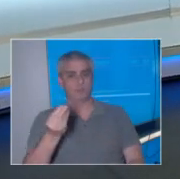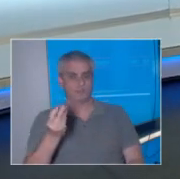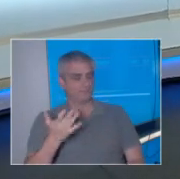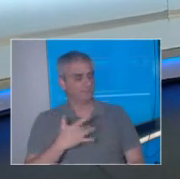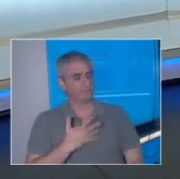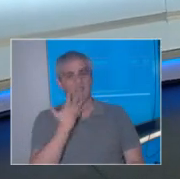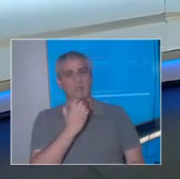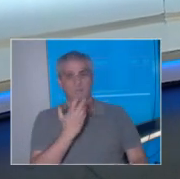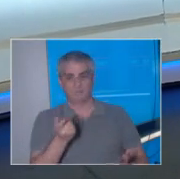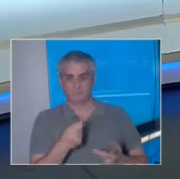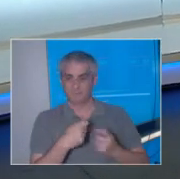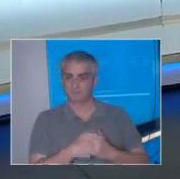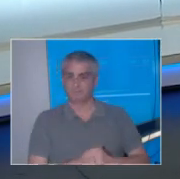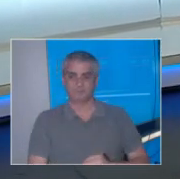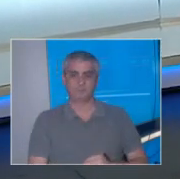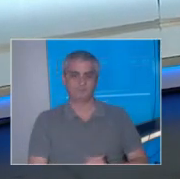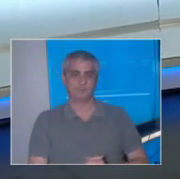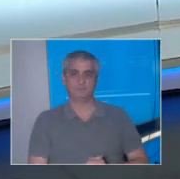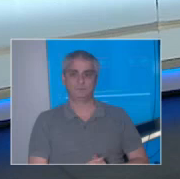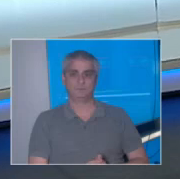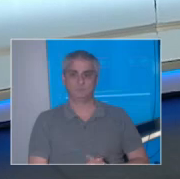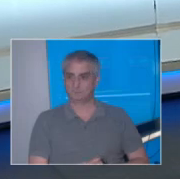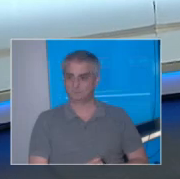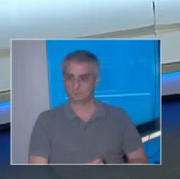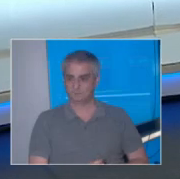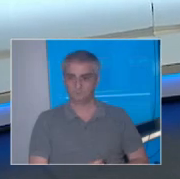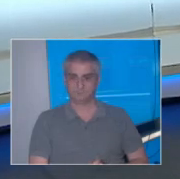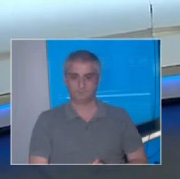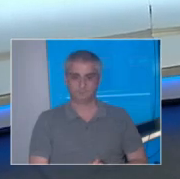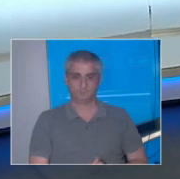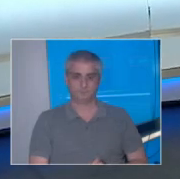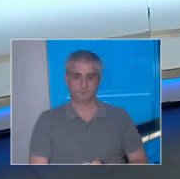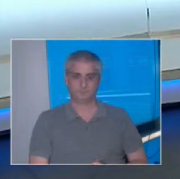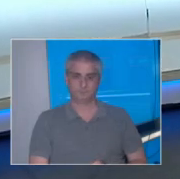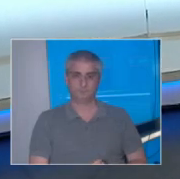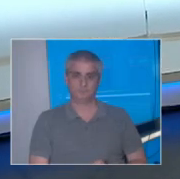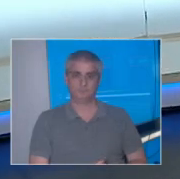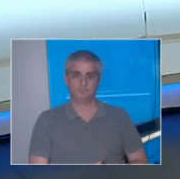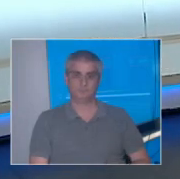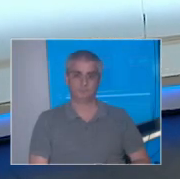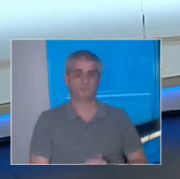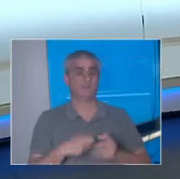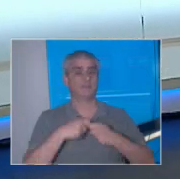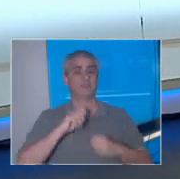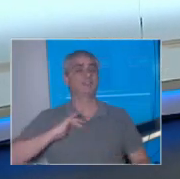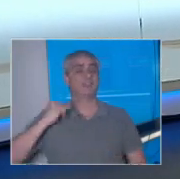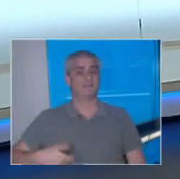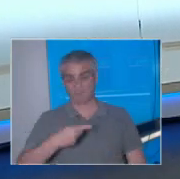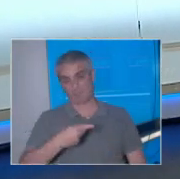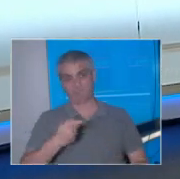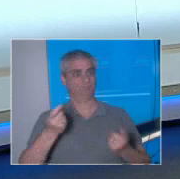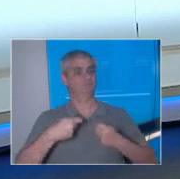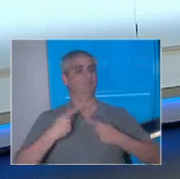חמה בלב לוועדת הכלכלה. זה נהיה קבוע. כן. עצה לחיים. לא כי אנחנו רוצים. לא, כי זה קורה. כי זה קורה. חבר הכנסת דוד ביטן הוא יושב ראש ועדת